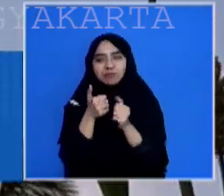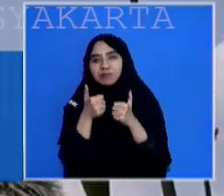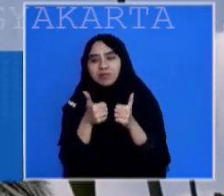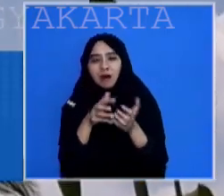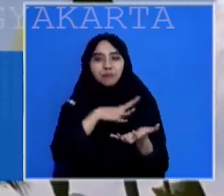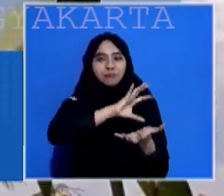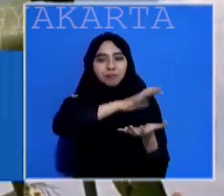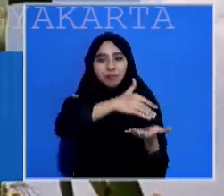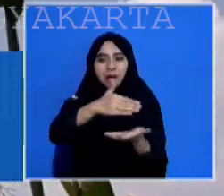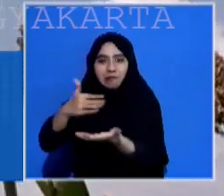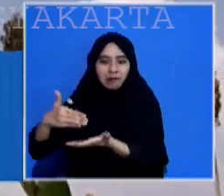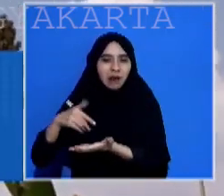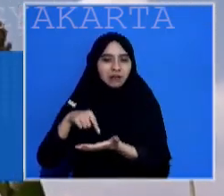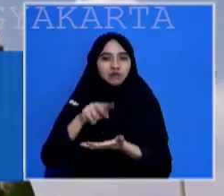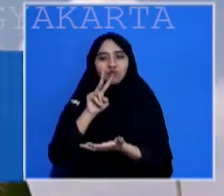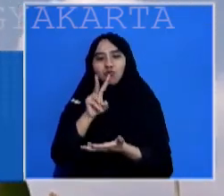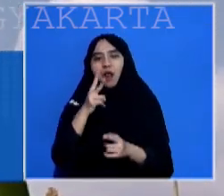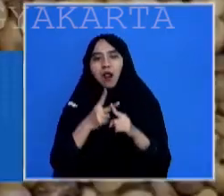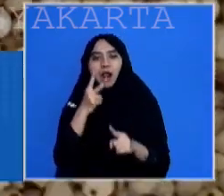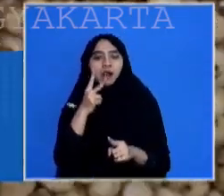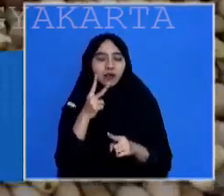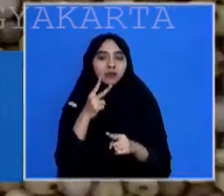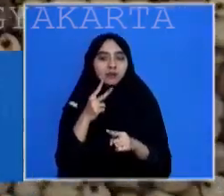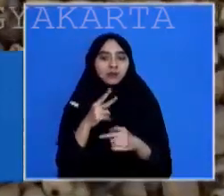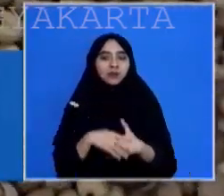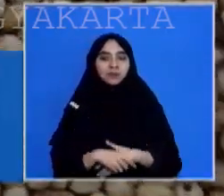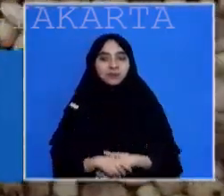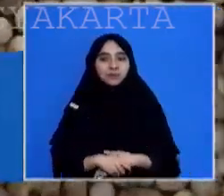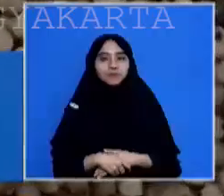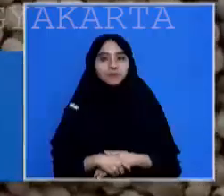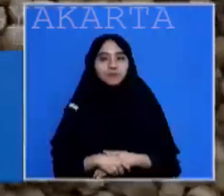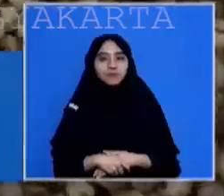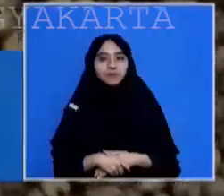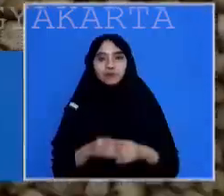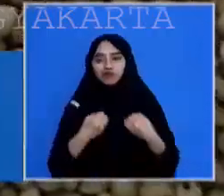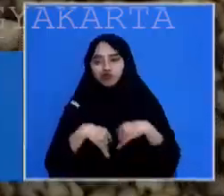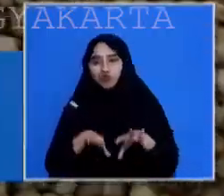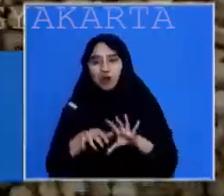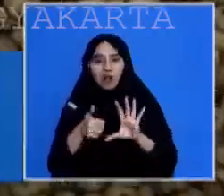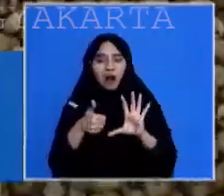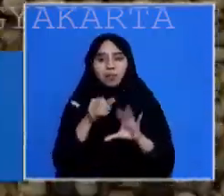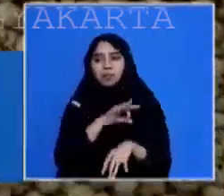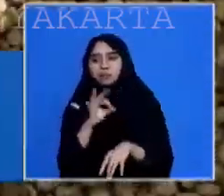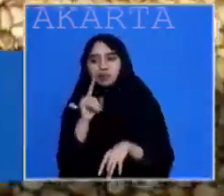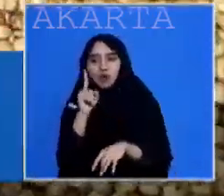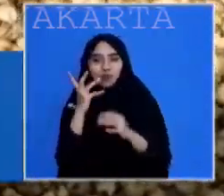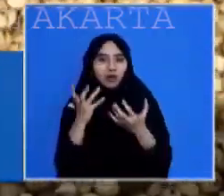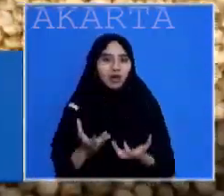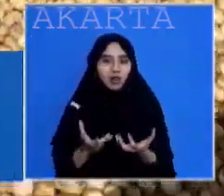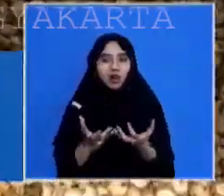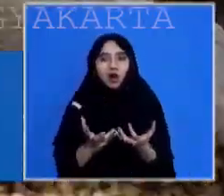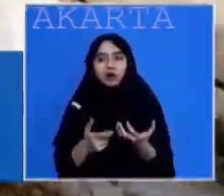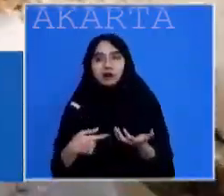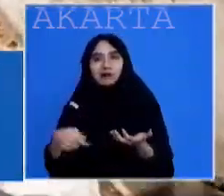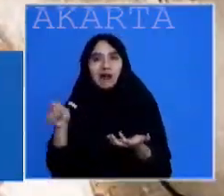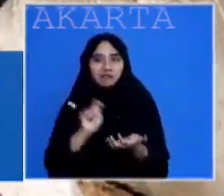panen langkung saking kaping kalih. Sorghum garing dipun sade Rp1.000 saben sekilonipun. Sawetawis wos sorghum ngancik